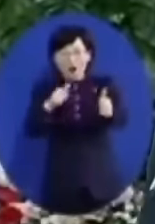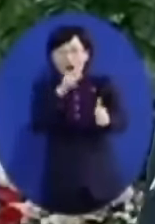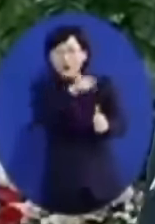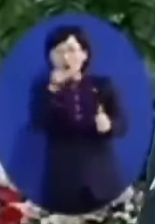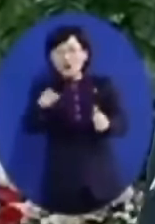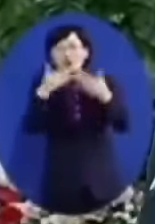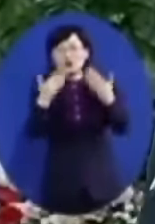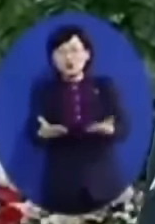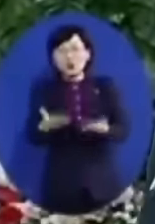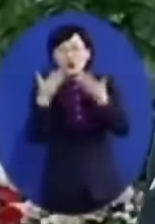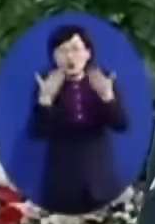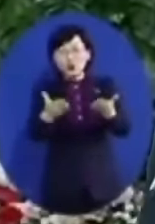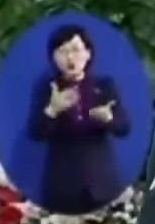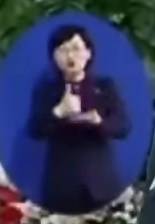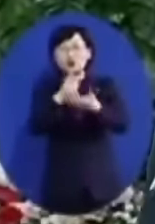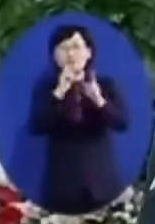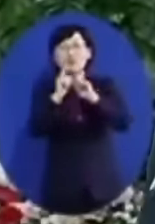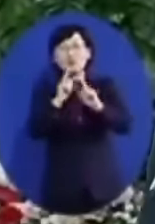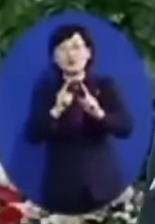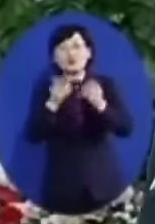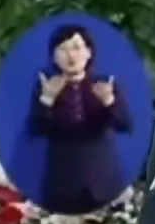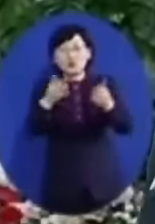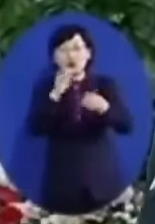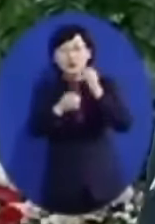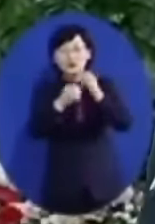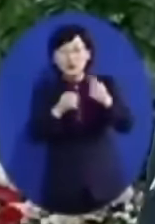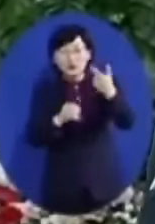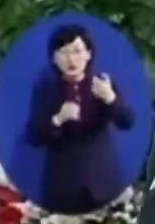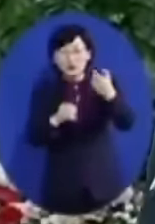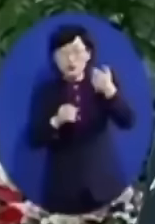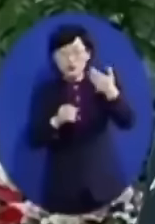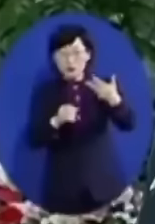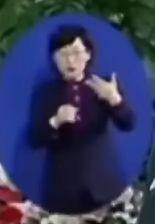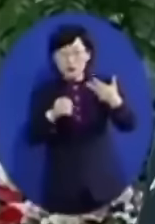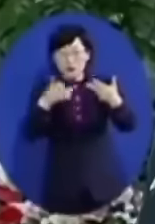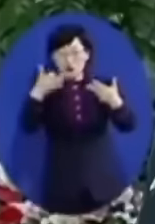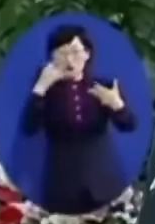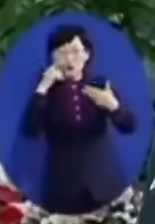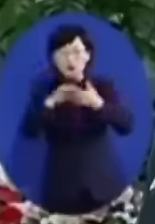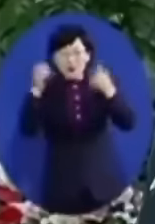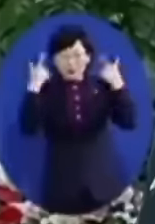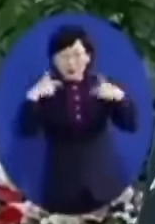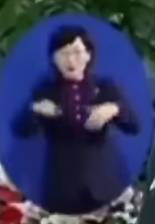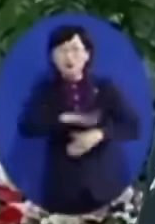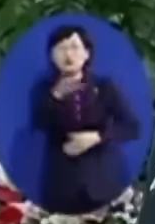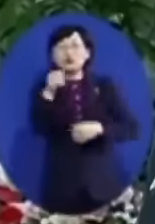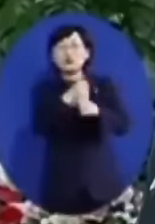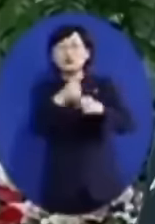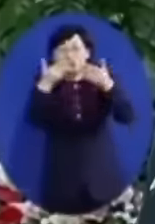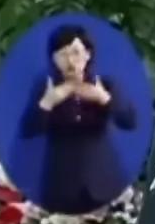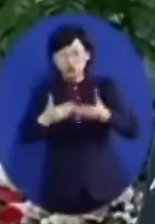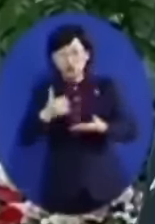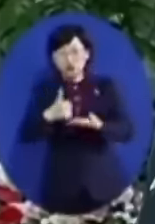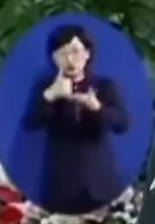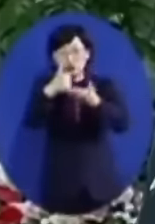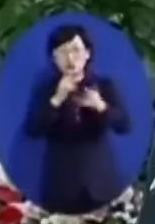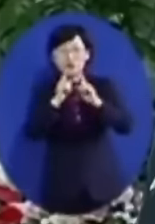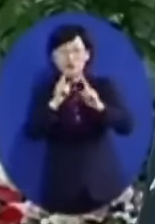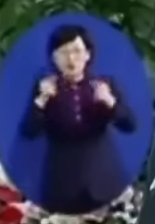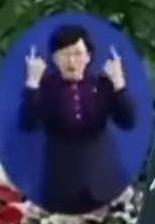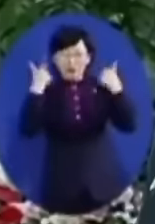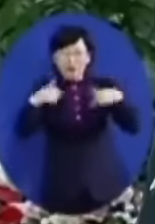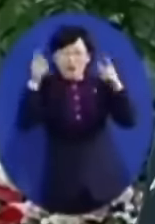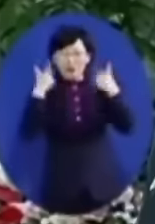쉬게 하겠다고 주님이 말씀하셨고 시편 68편 19절에 날마다 우리 짐을 지시는 주라고 말하십니다. 날마다 우리의